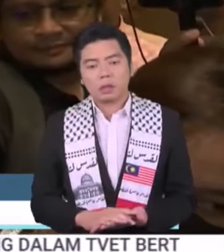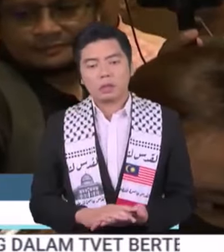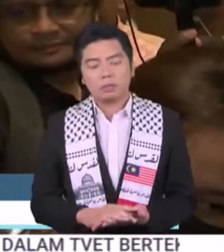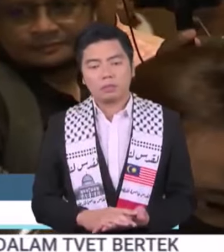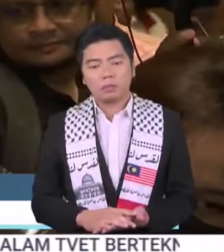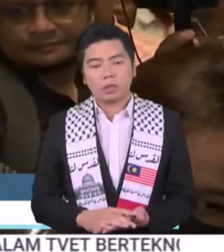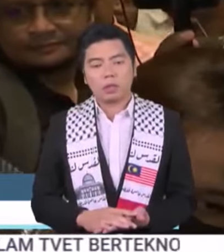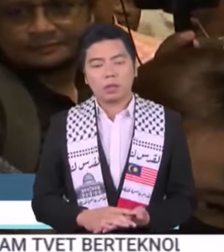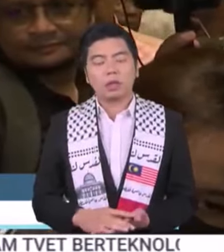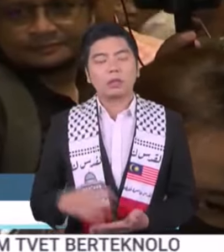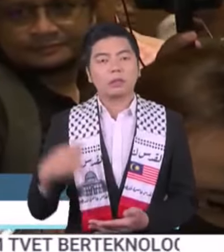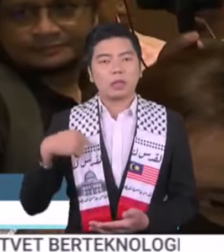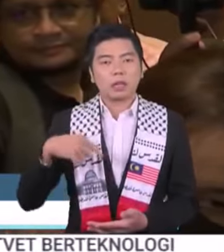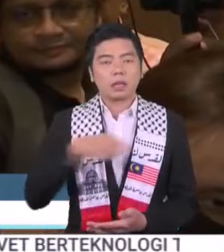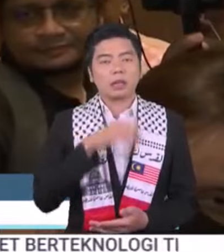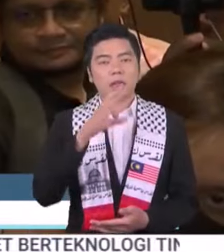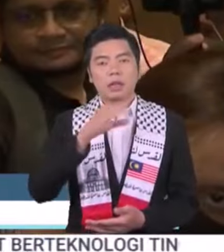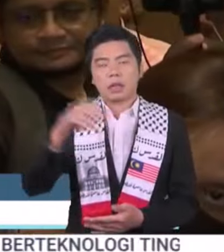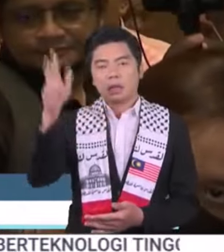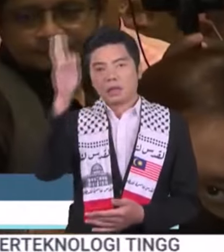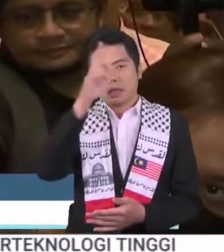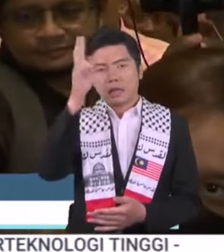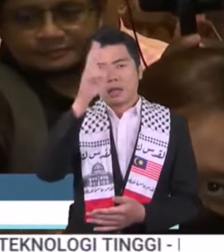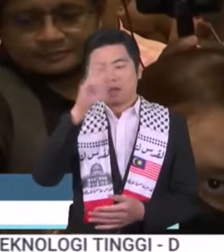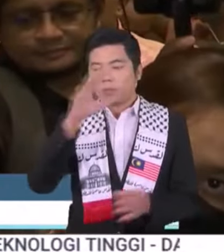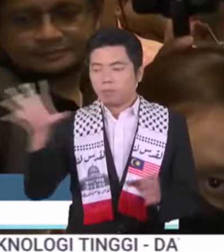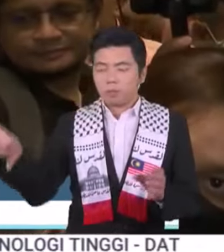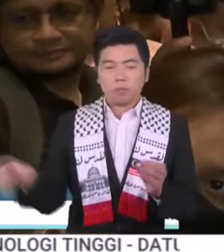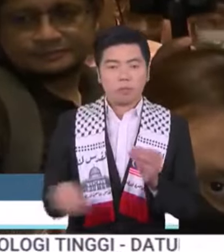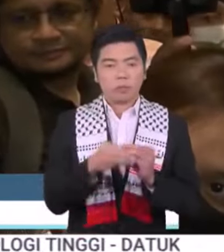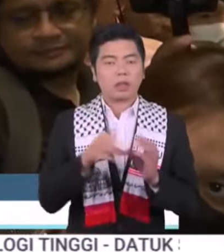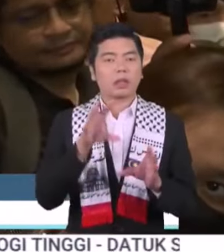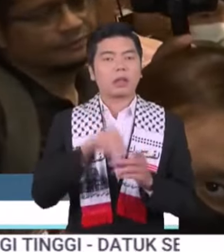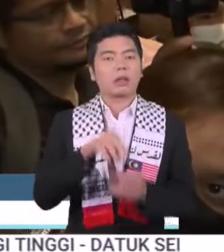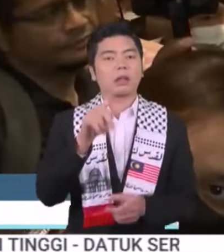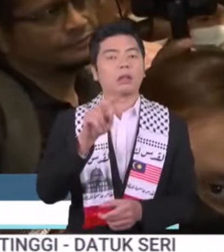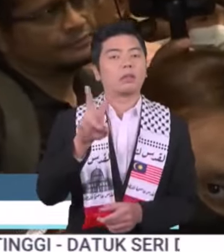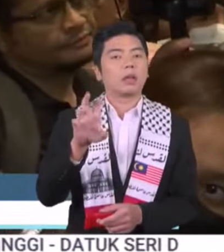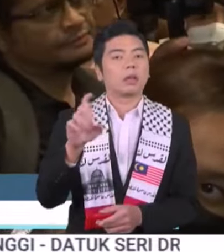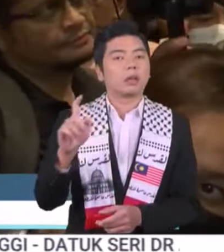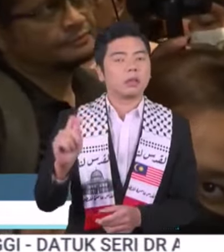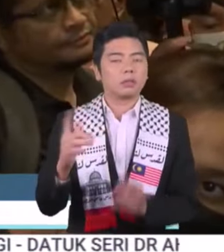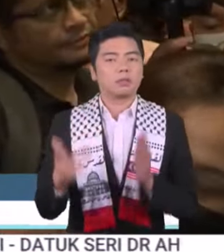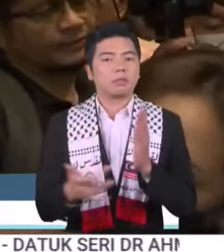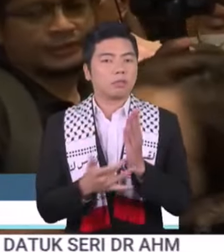saya dan kerajaan salurkan mereka di TVET. Dan kita akan